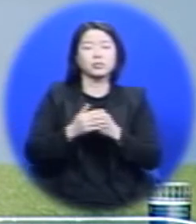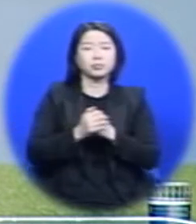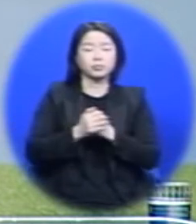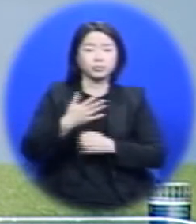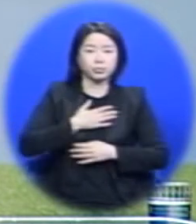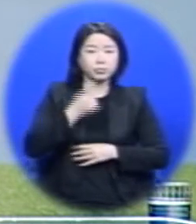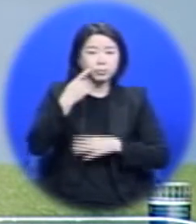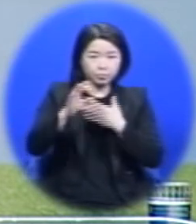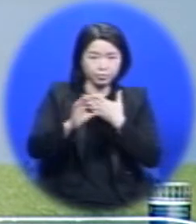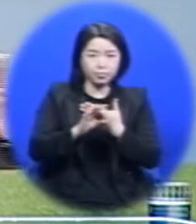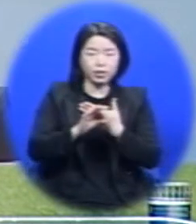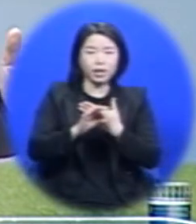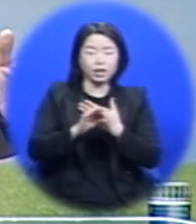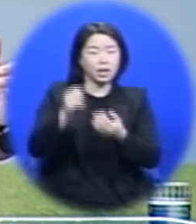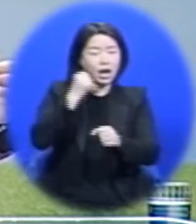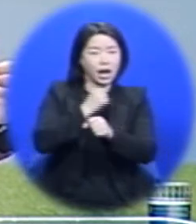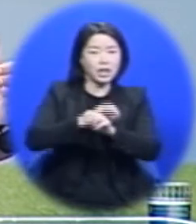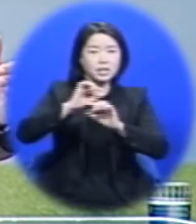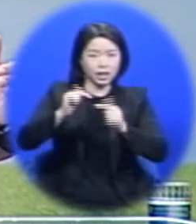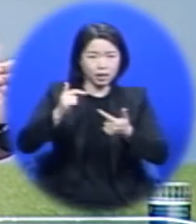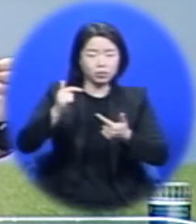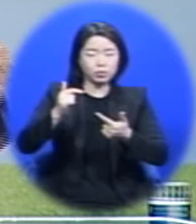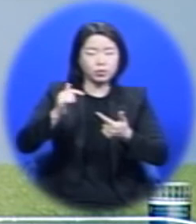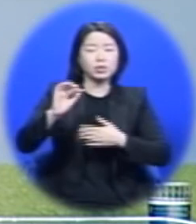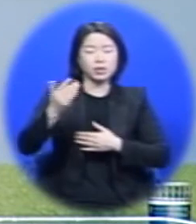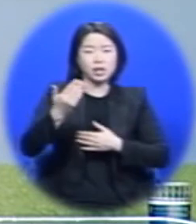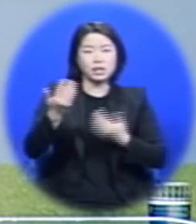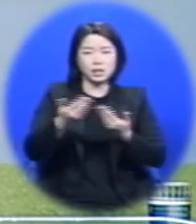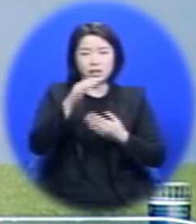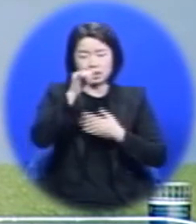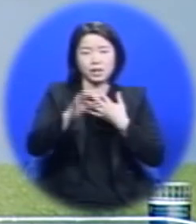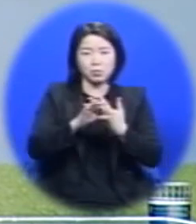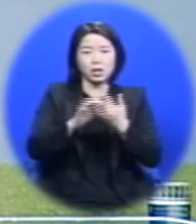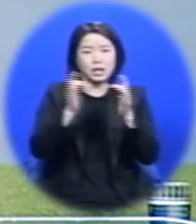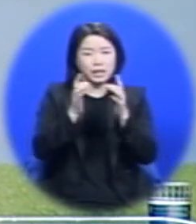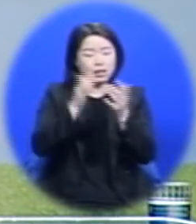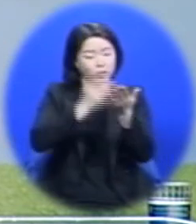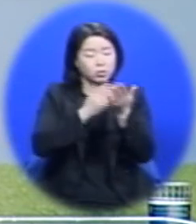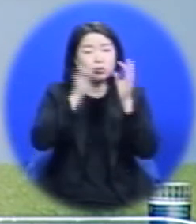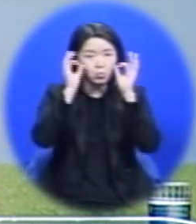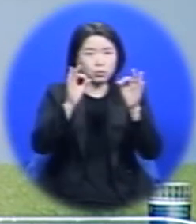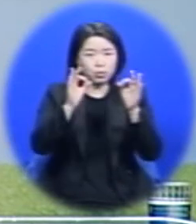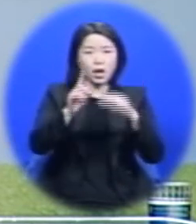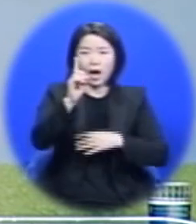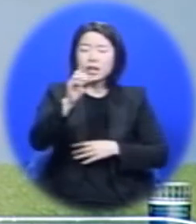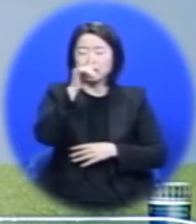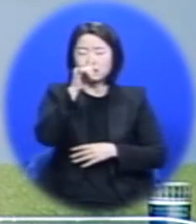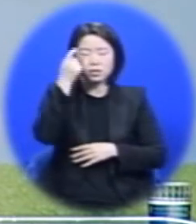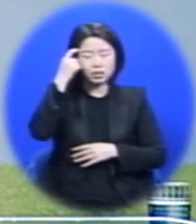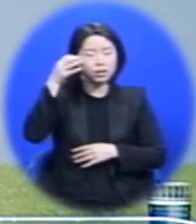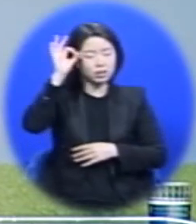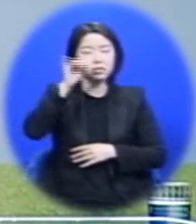내가 만약에 안 해도 되는 것이 있다면, 아, 그 인터넷 뉴스 보는 거 그게 하나 있겠구나 이런